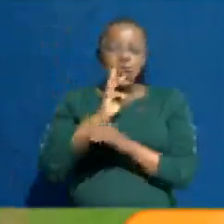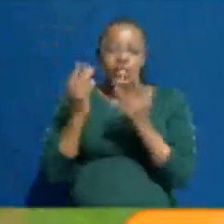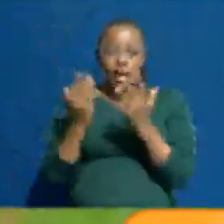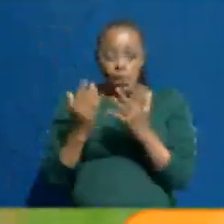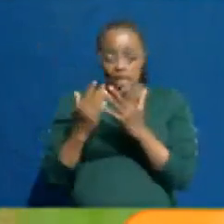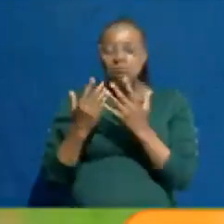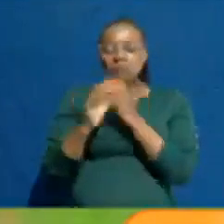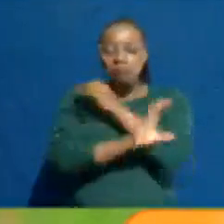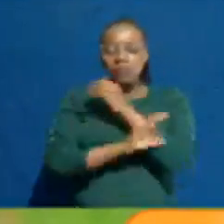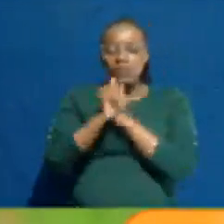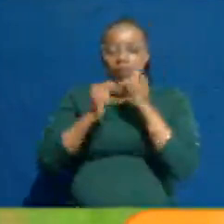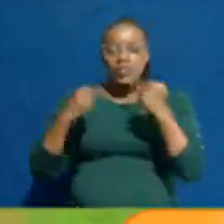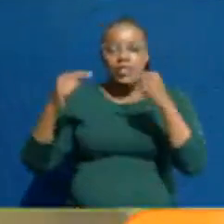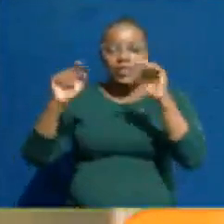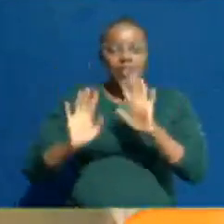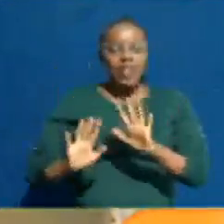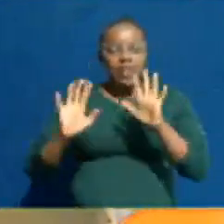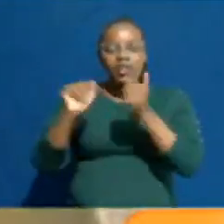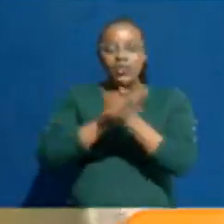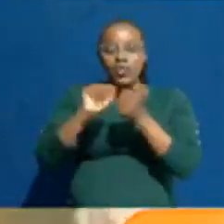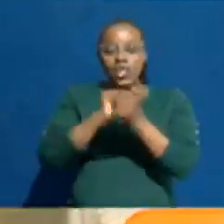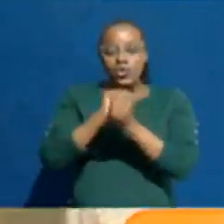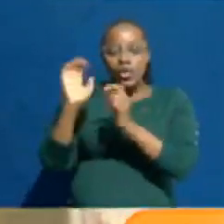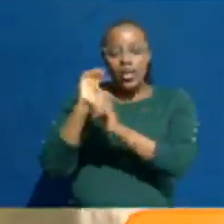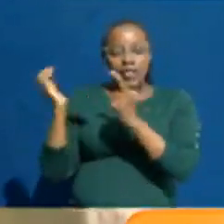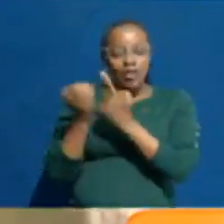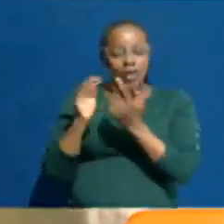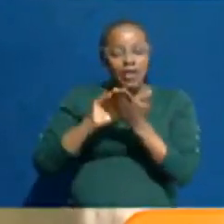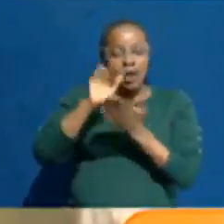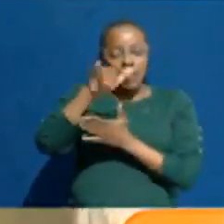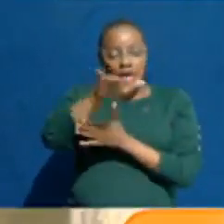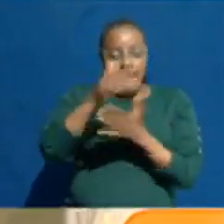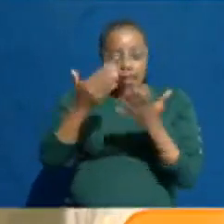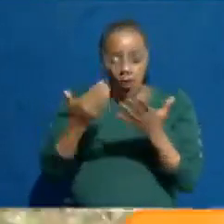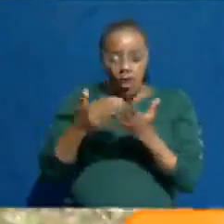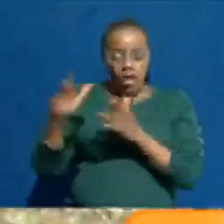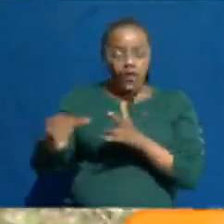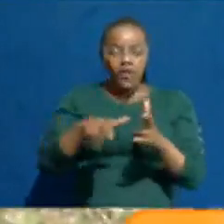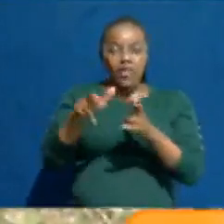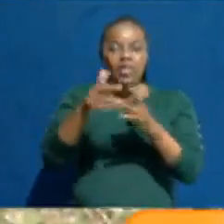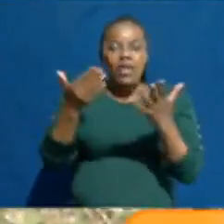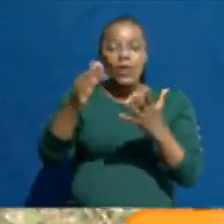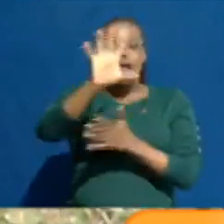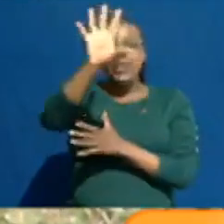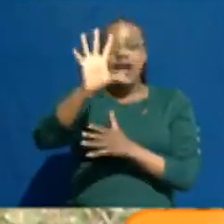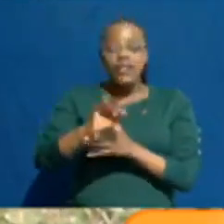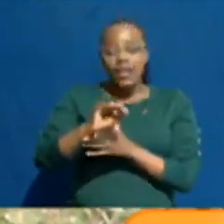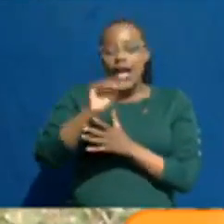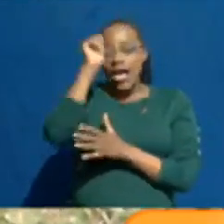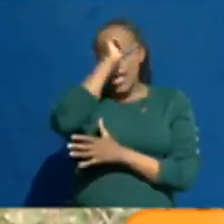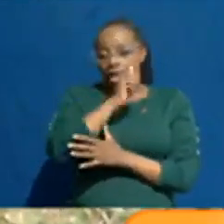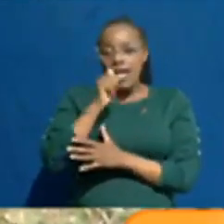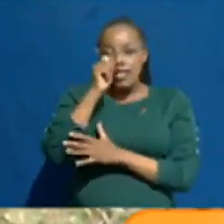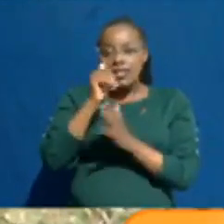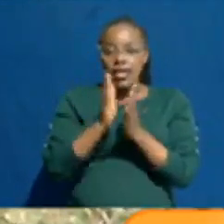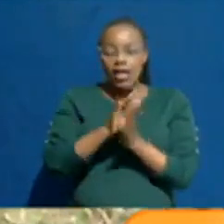ambayo yanastawi huachiliwa kuharibu mazingira, na hasa katika mito barani Afrika, Asia na